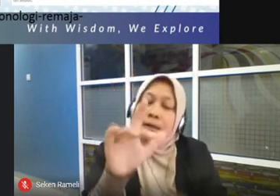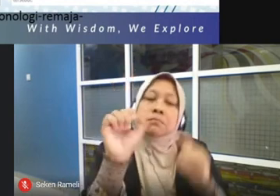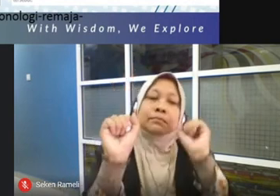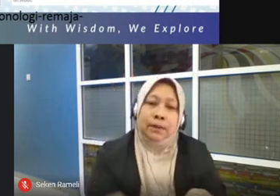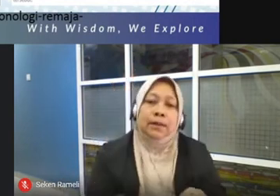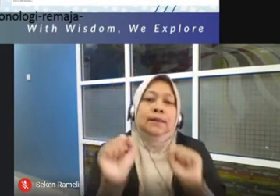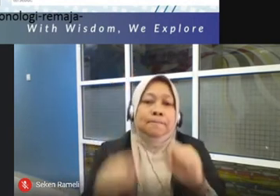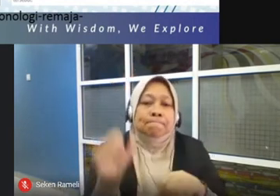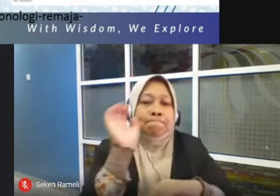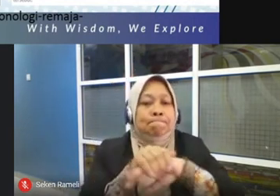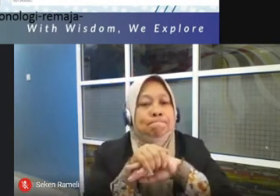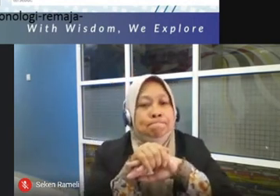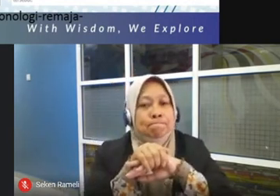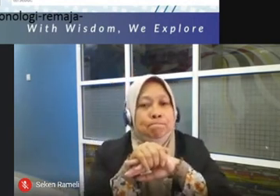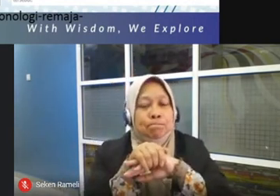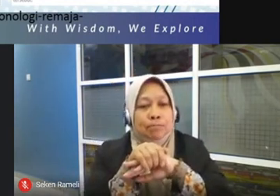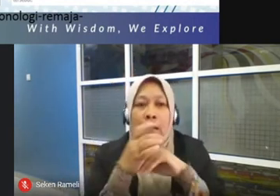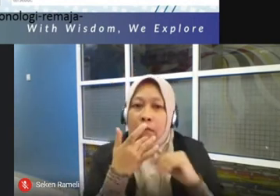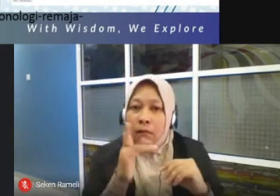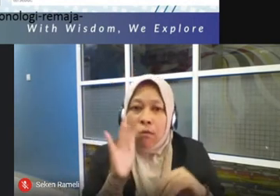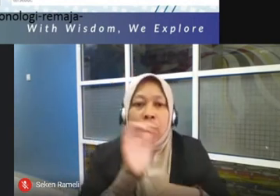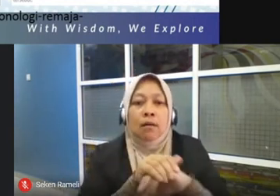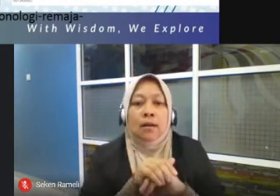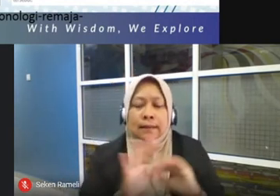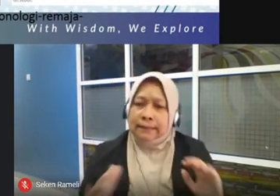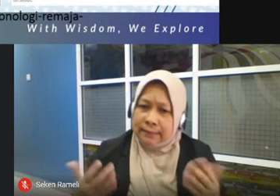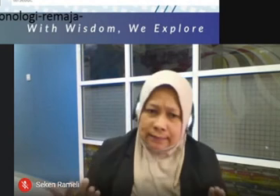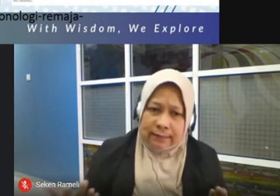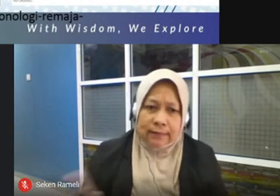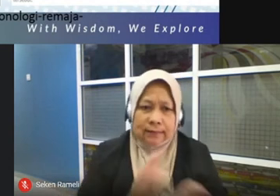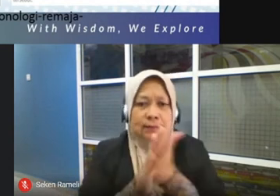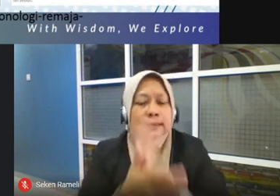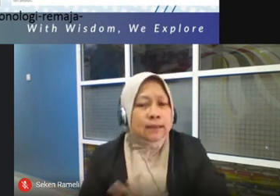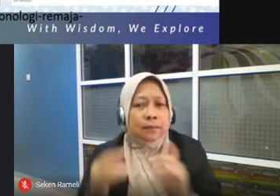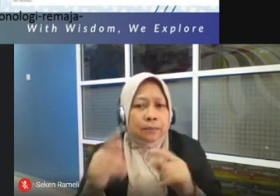yang boleh berbahasa Inggeris. Jadi bila